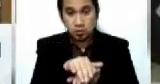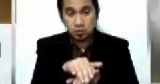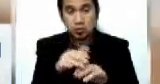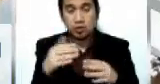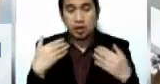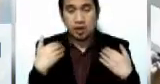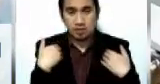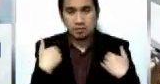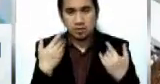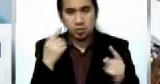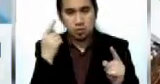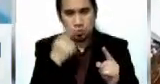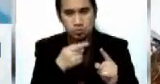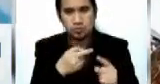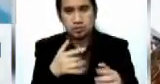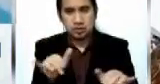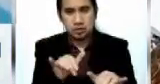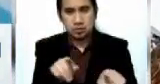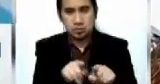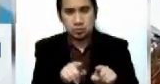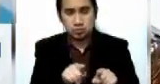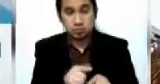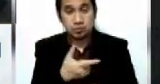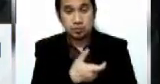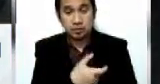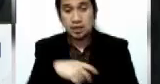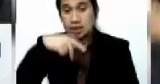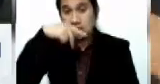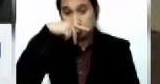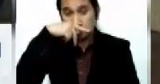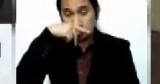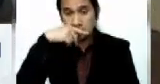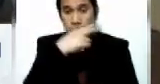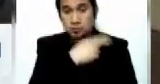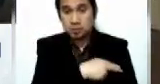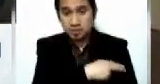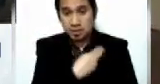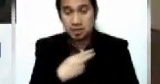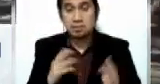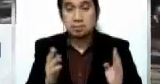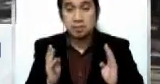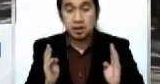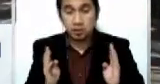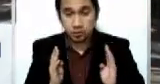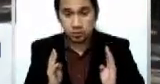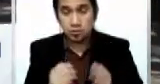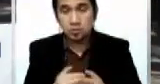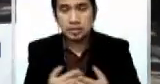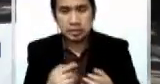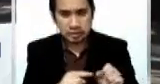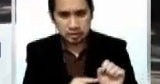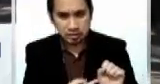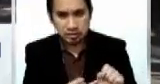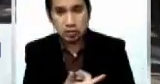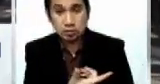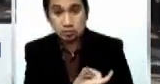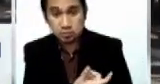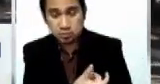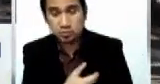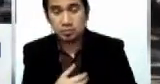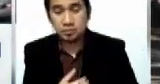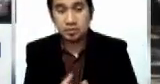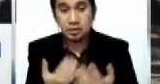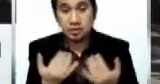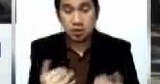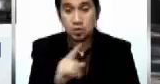araw. Sa mga pribadong ospital naman sa Baguio City, nagsimula na rin ang pagbabakuna. Bago nito, pumalo sa